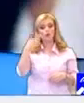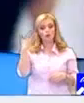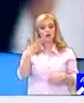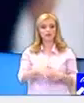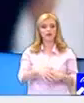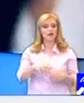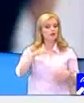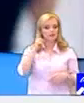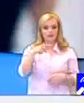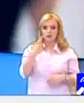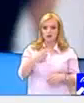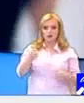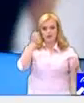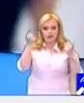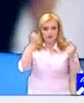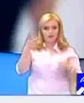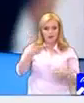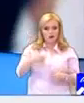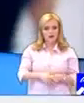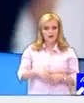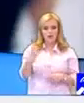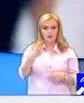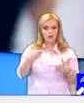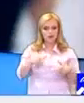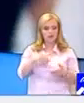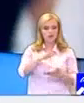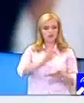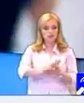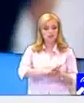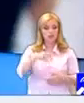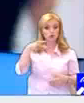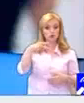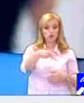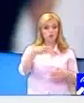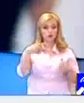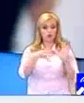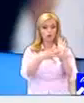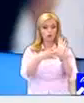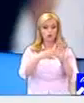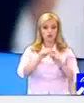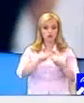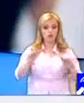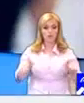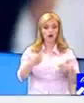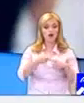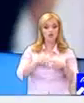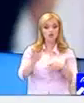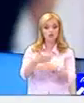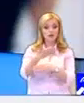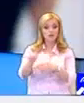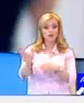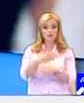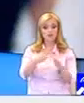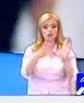că gramatica le-a cam dat bătăi de cap. La prima sesiune au fost înregistrați peste 2900 de candidați. Aceștia au fost repartizați